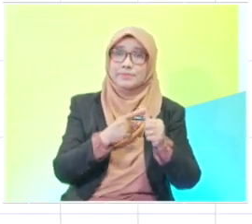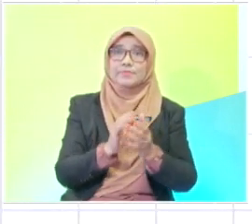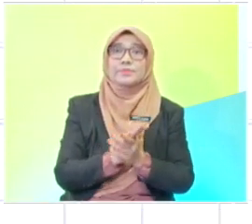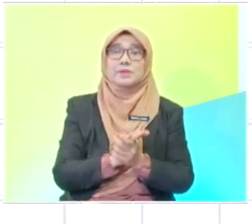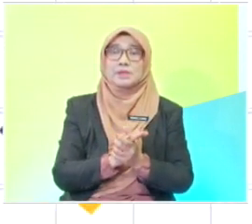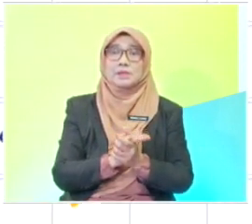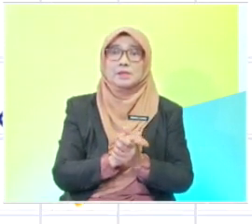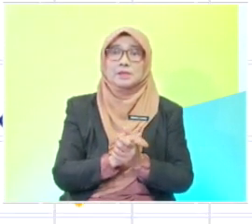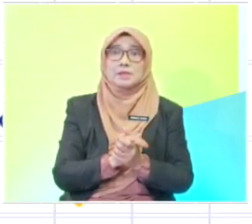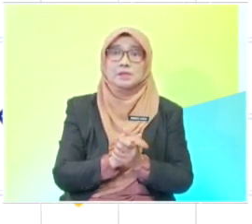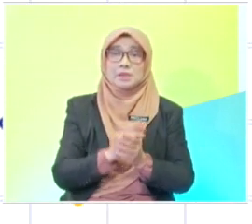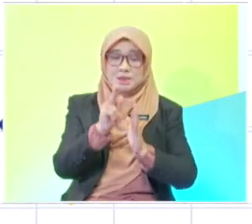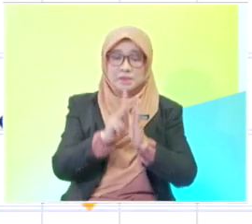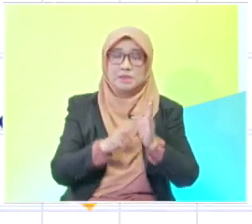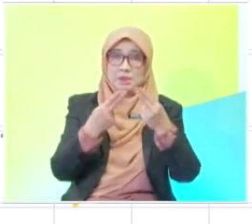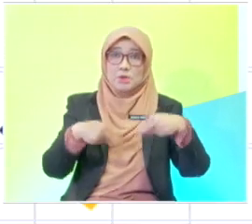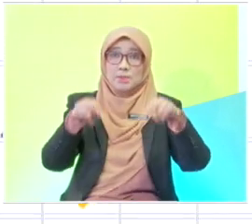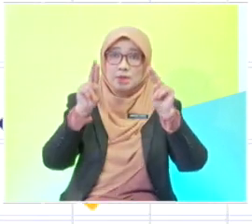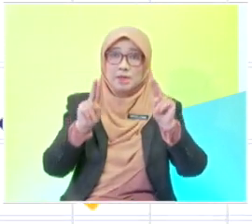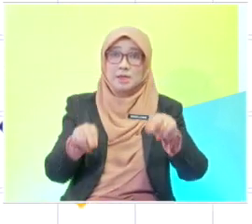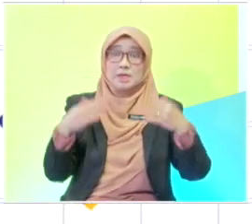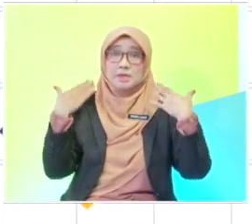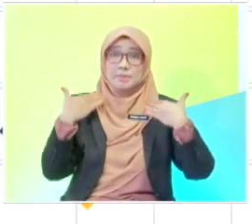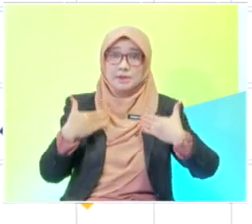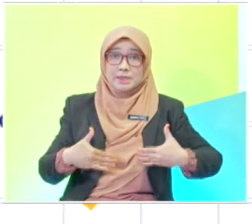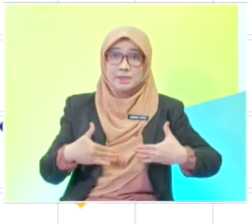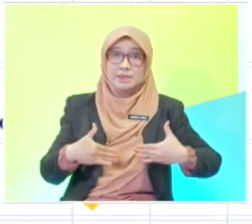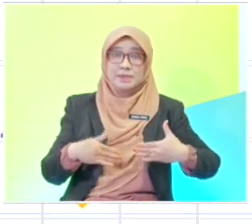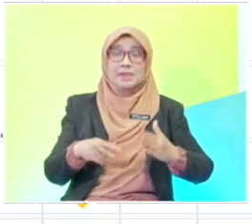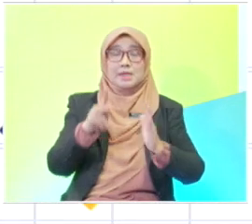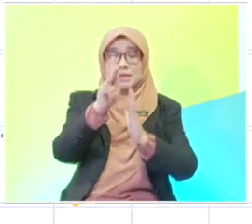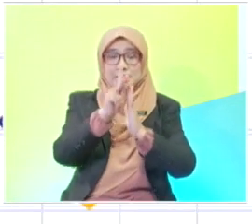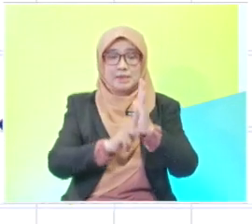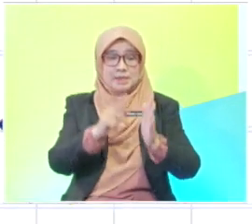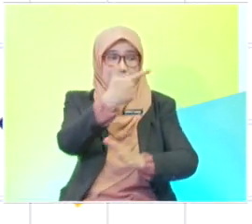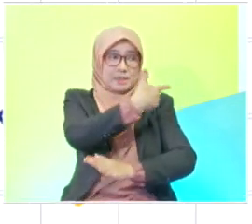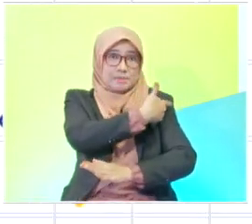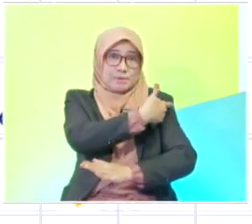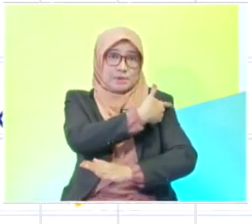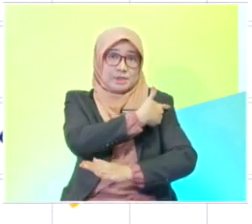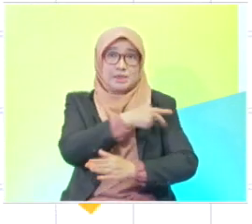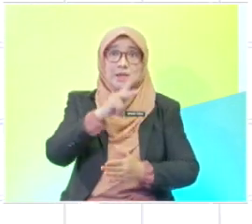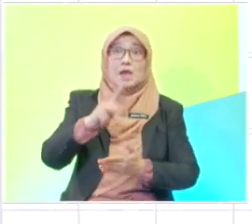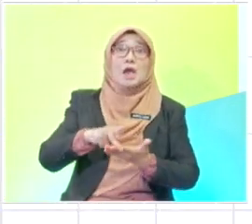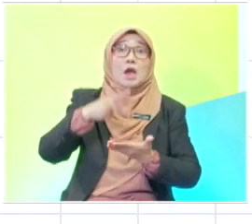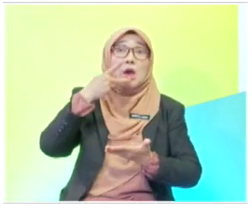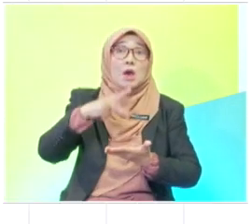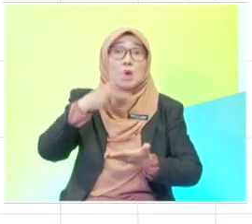keupayaan, maksud dia keimunan. Yang kedua, protein. Sejenis protein yang dihasilkan